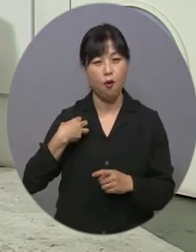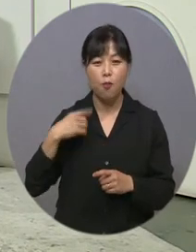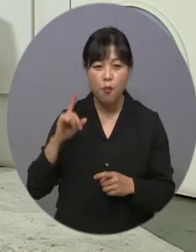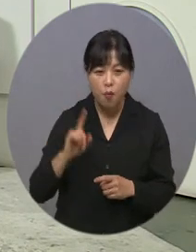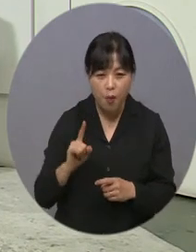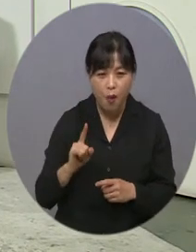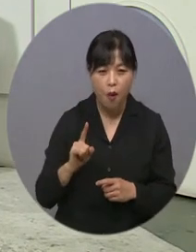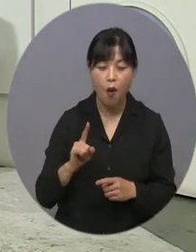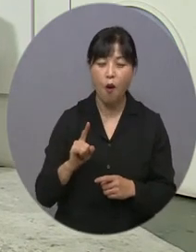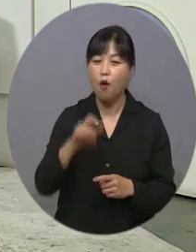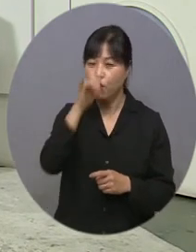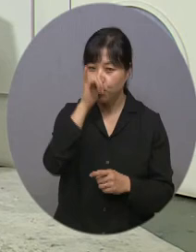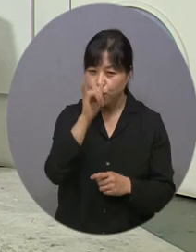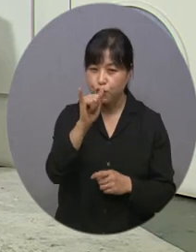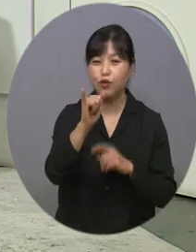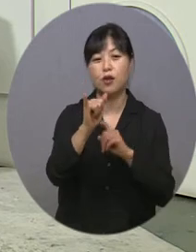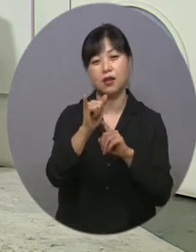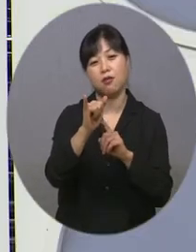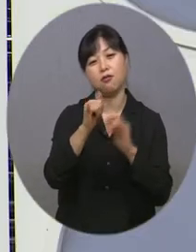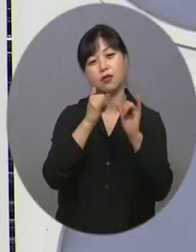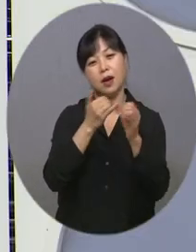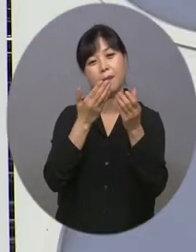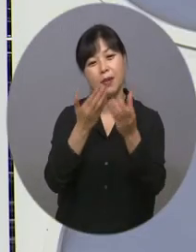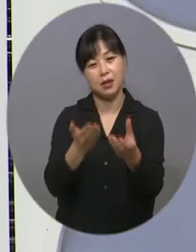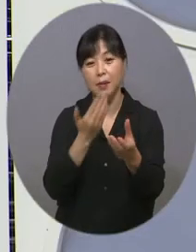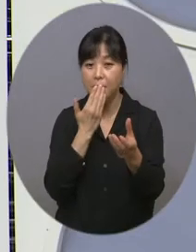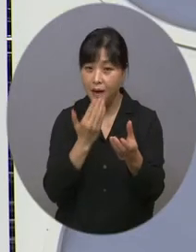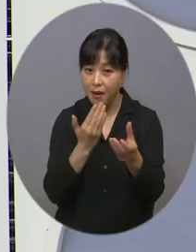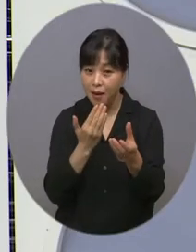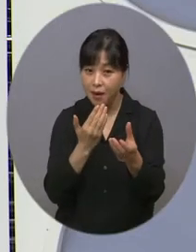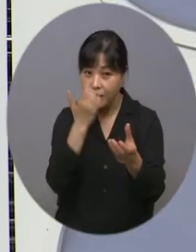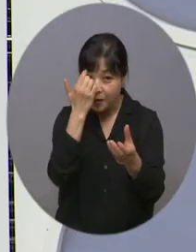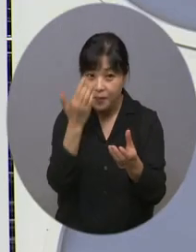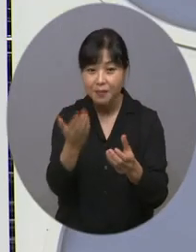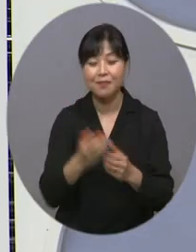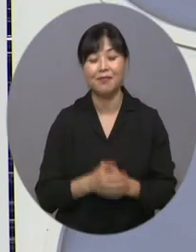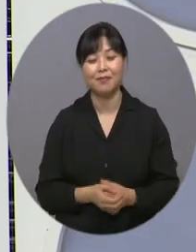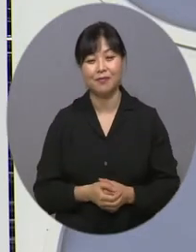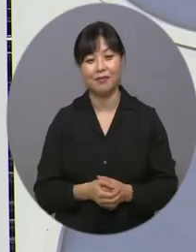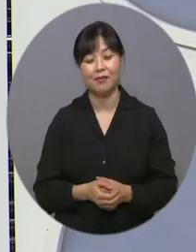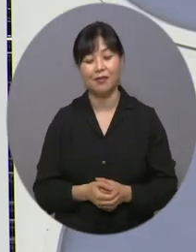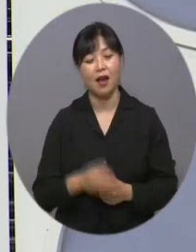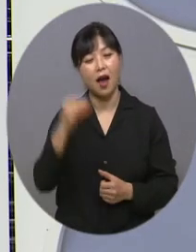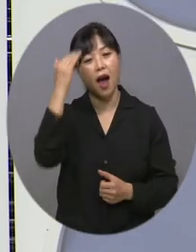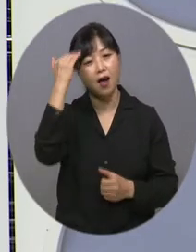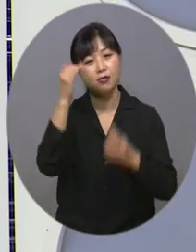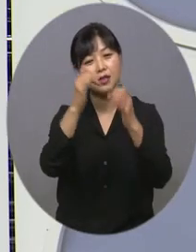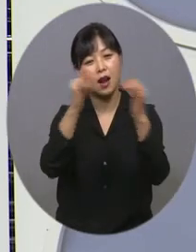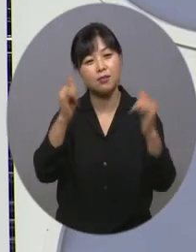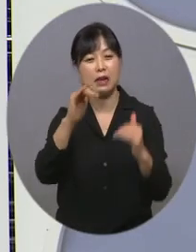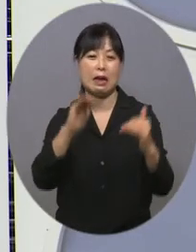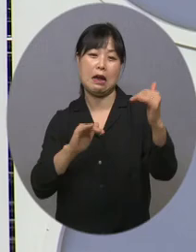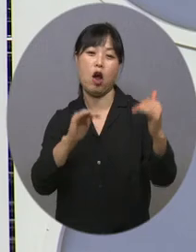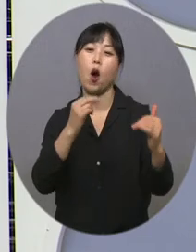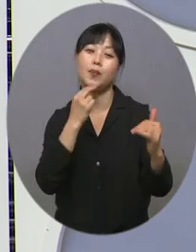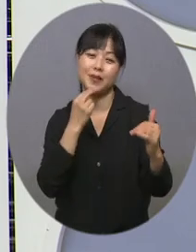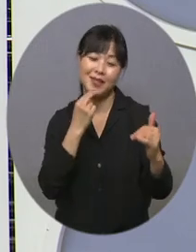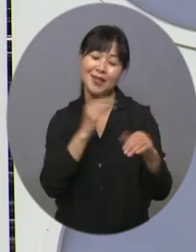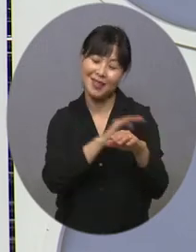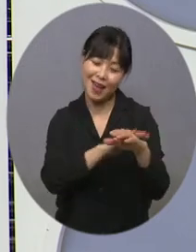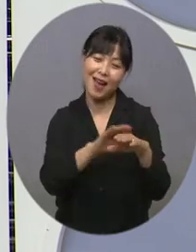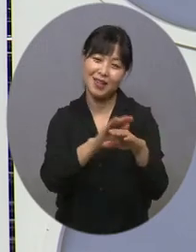돼서 수상자가 됐는지요? 예. 글쎄 일단은 이제 교민들을 하고의 격의 없이 진행 그때 좋은